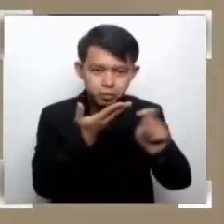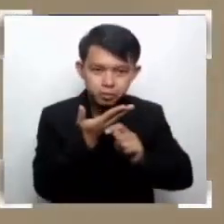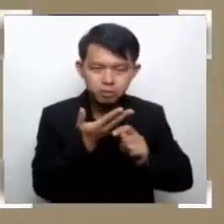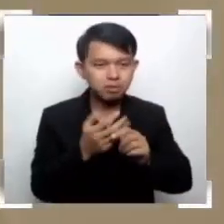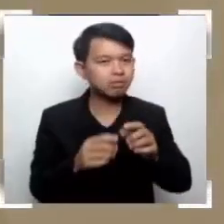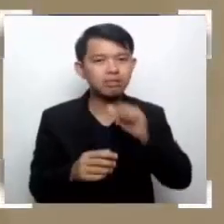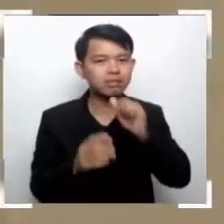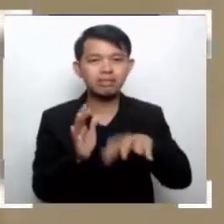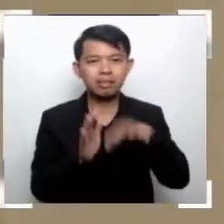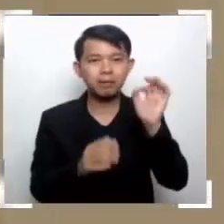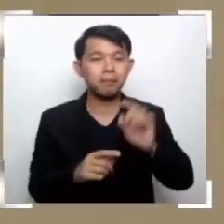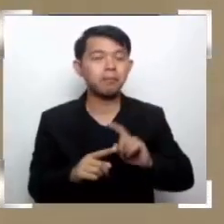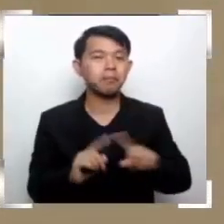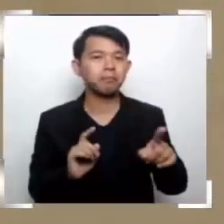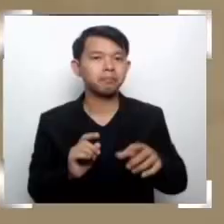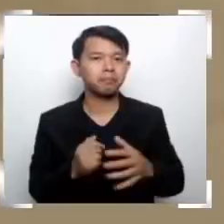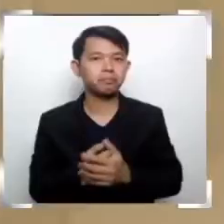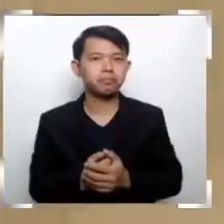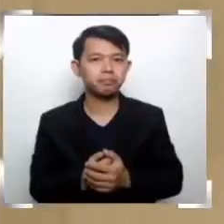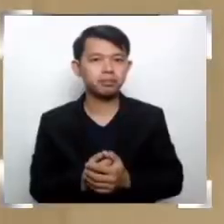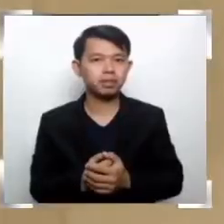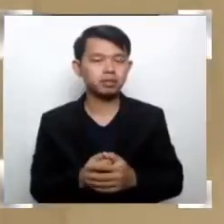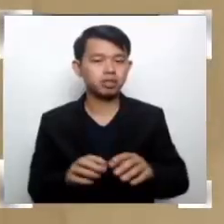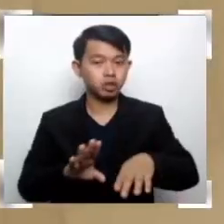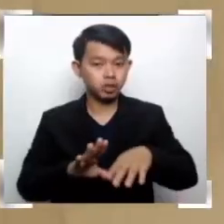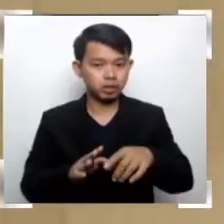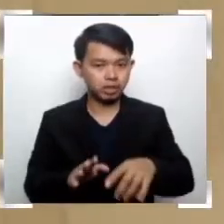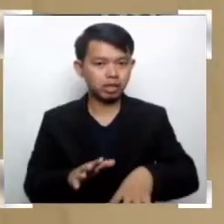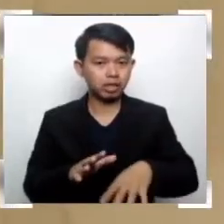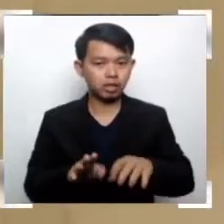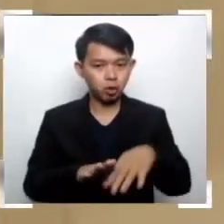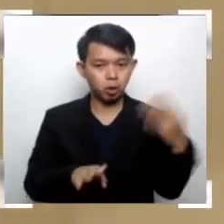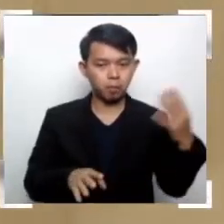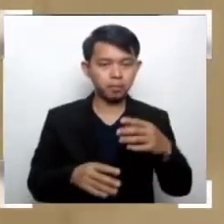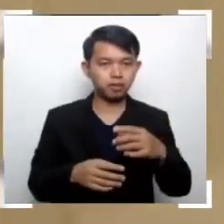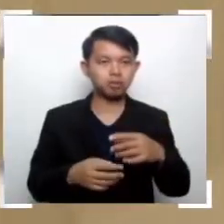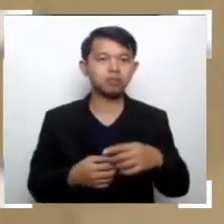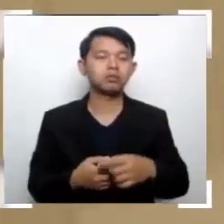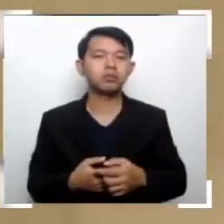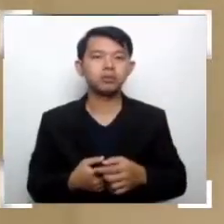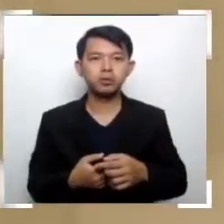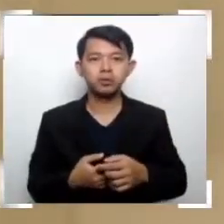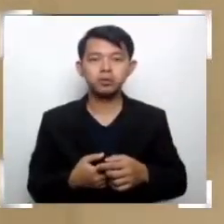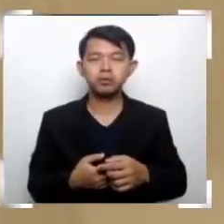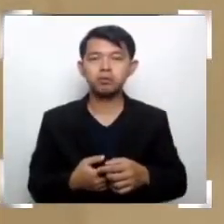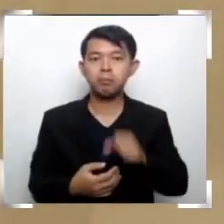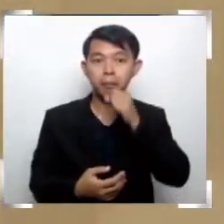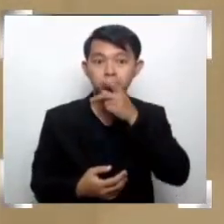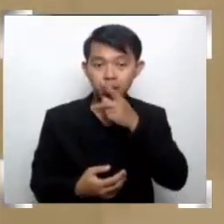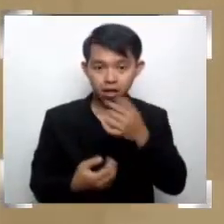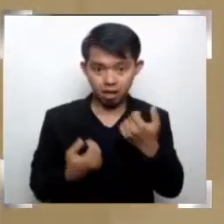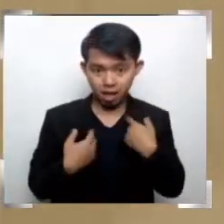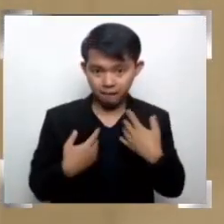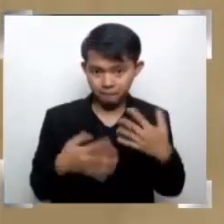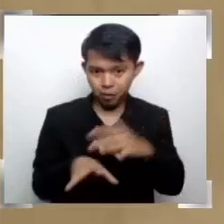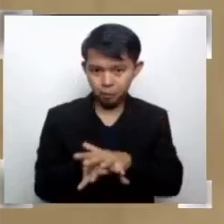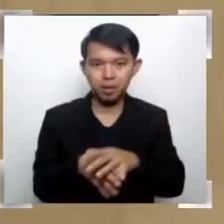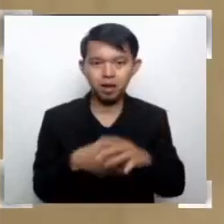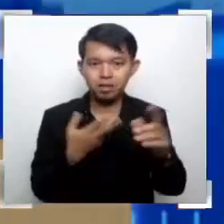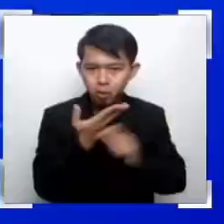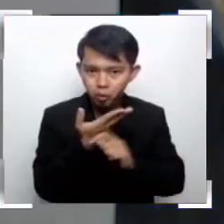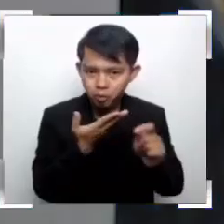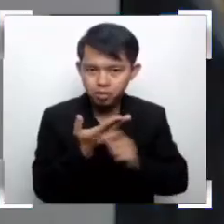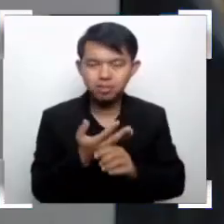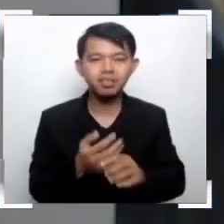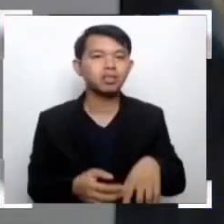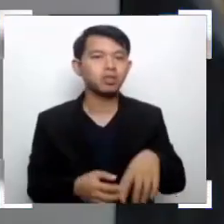na ng dalagyan ang mga biskwit pero kahit kaharap na ng K9 ang biskwit na may halong black cocaine, di pa rin umupo ang drug sniffing